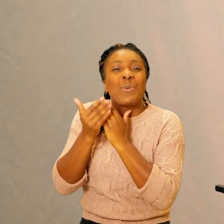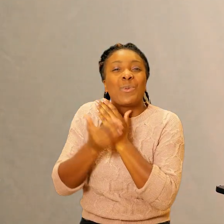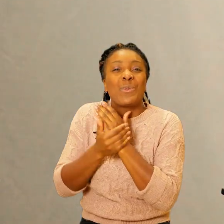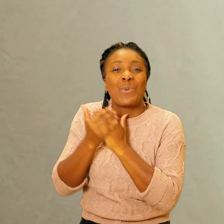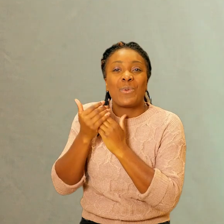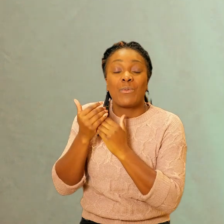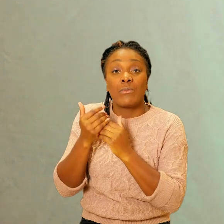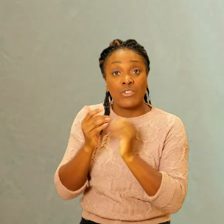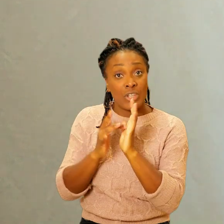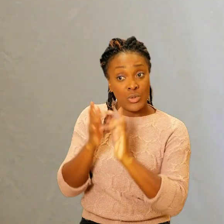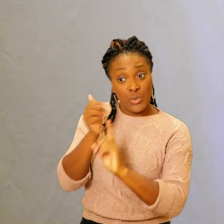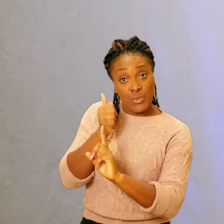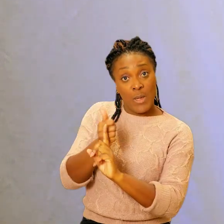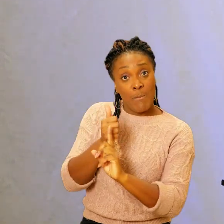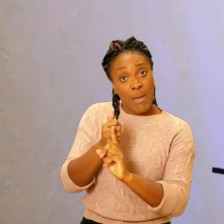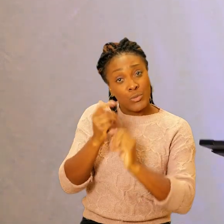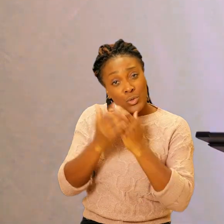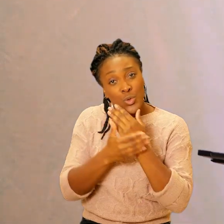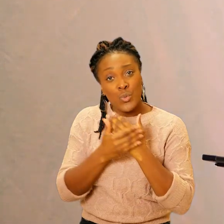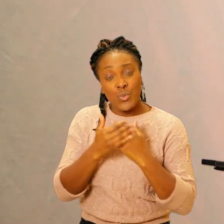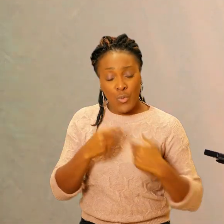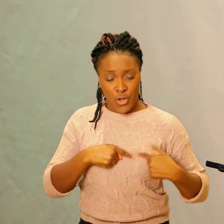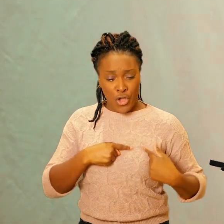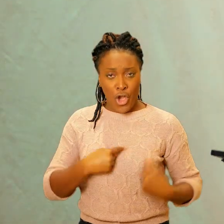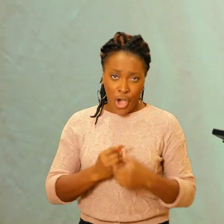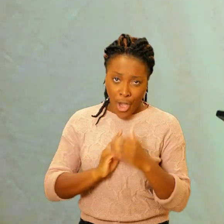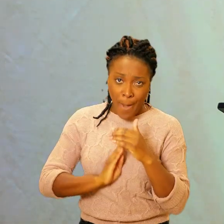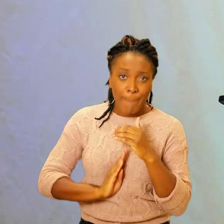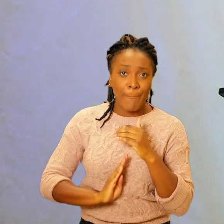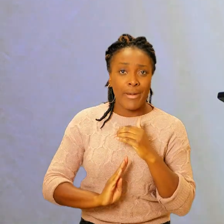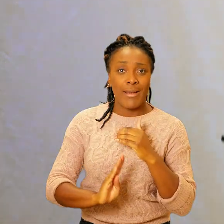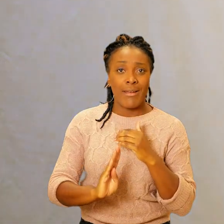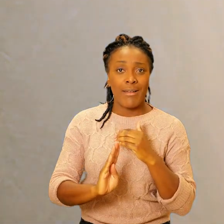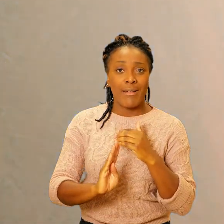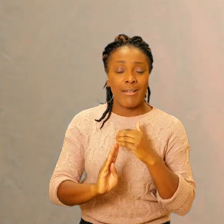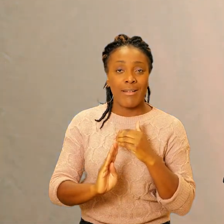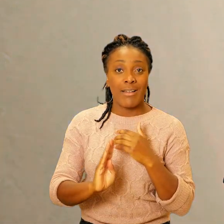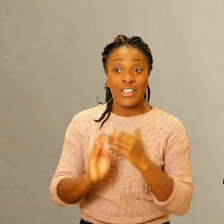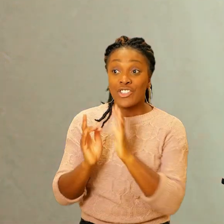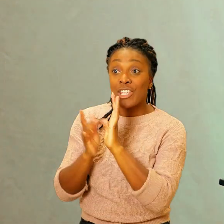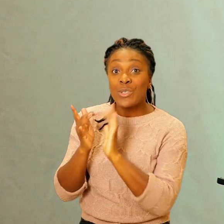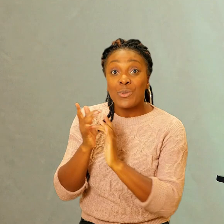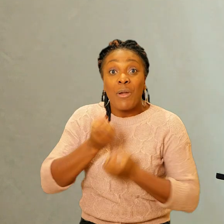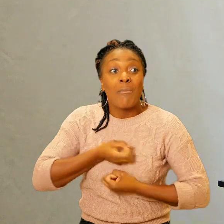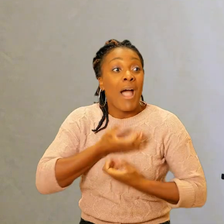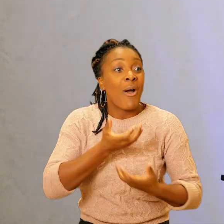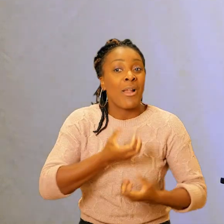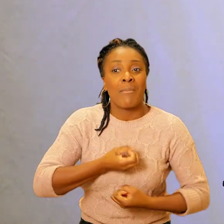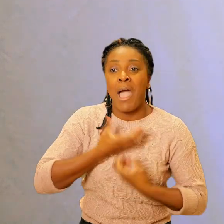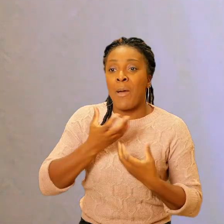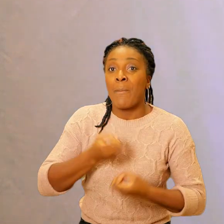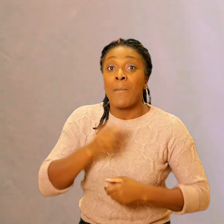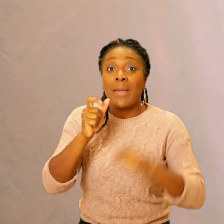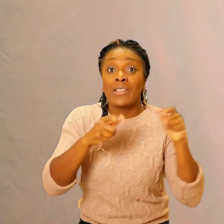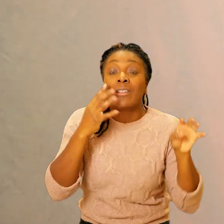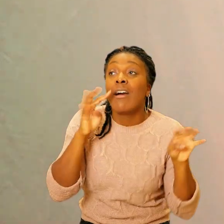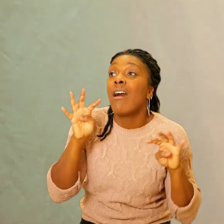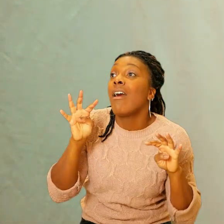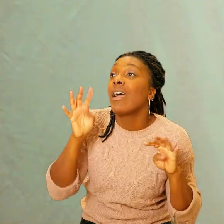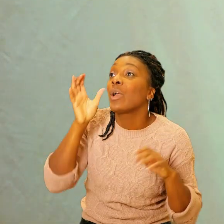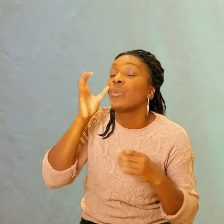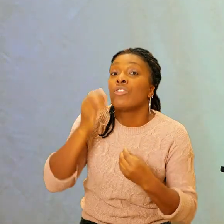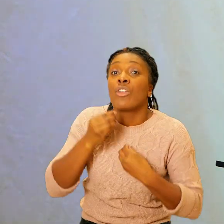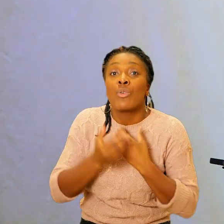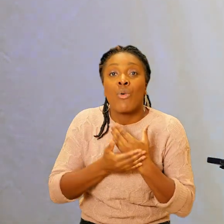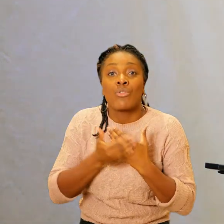et humble de cœur. Et c'était un homme eh bien, qui, par ses paroles, consolait son entourage. La